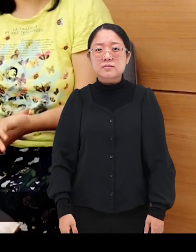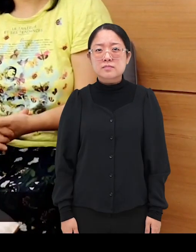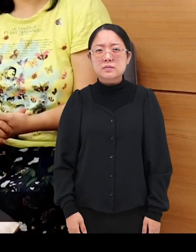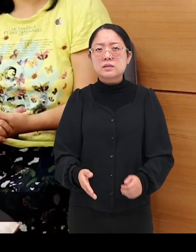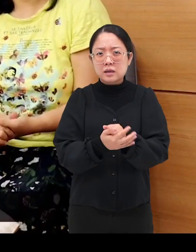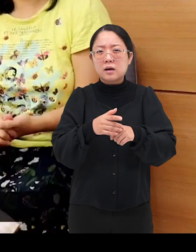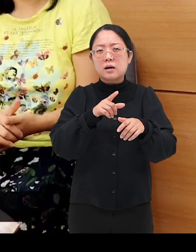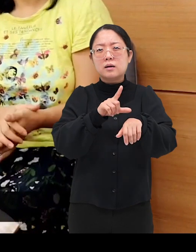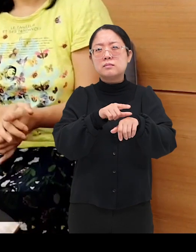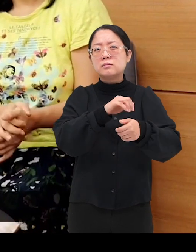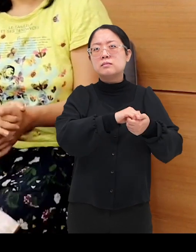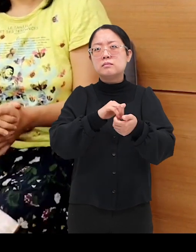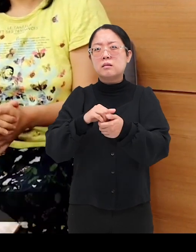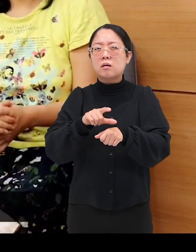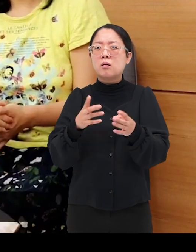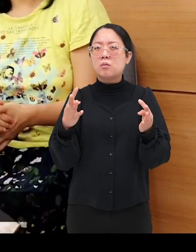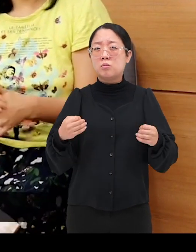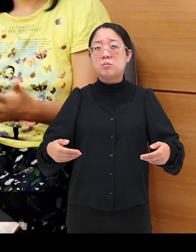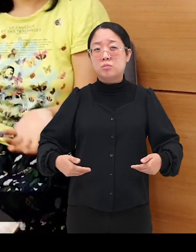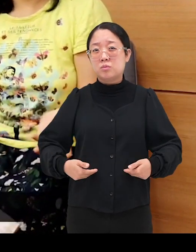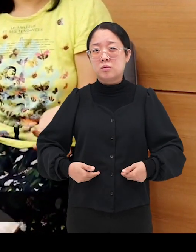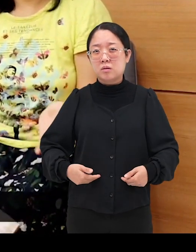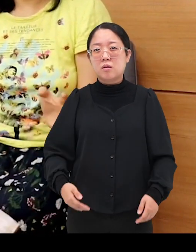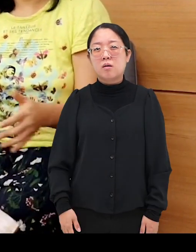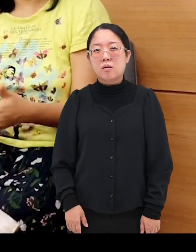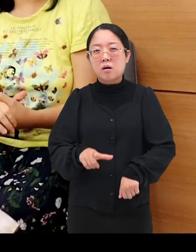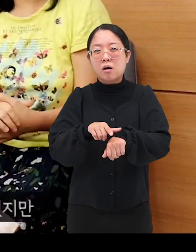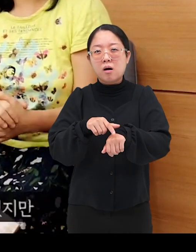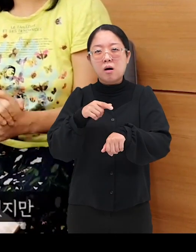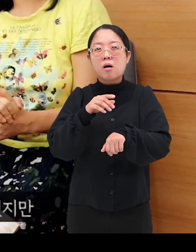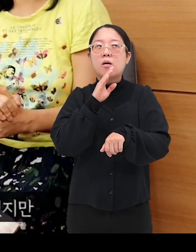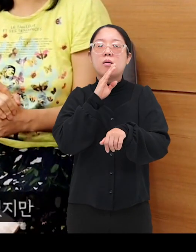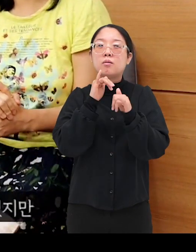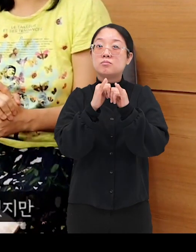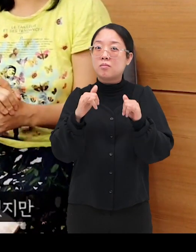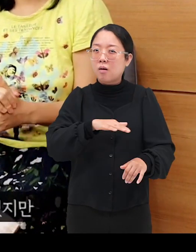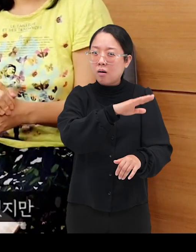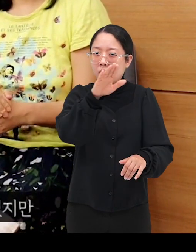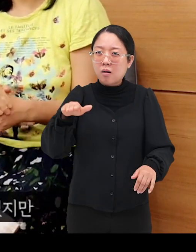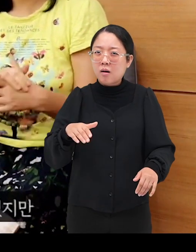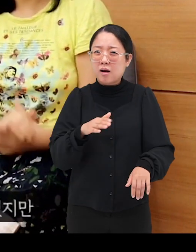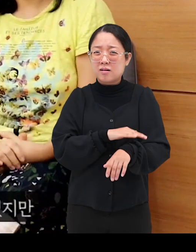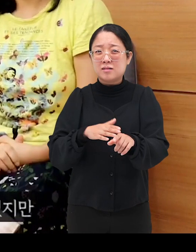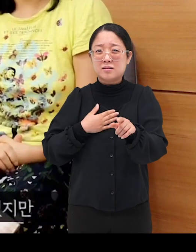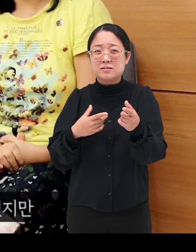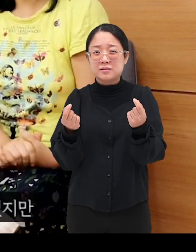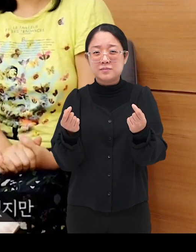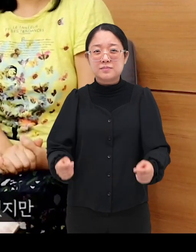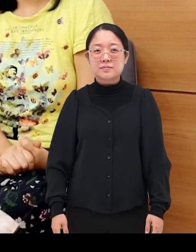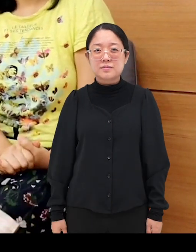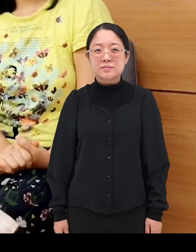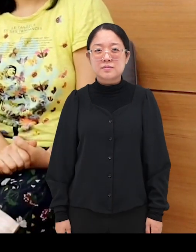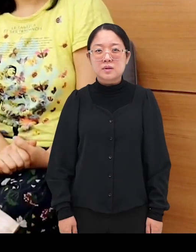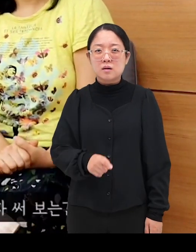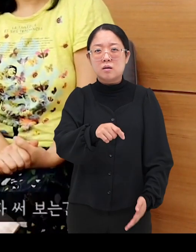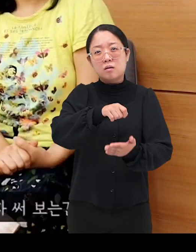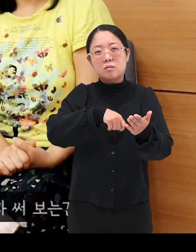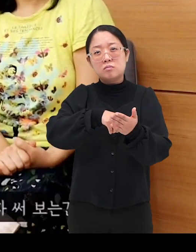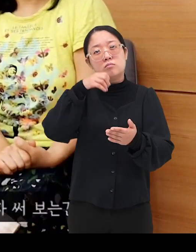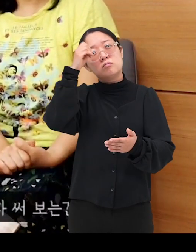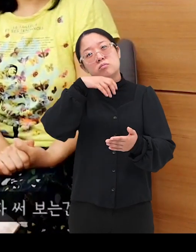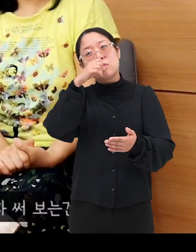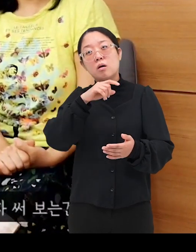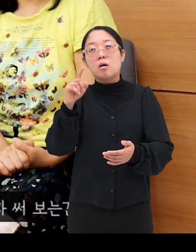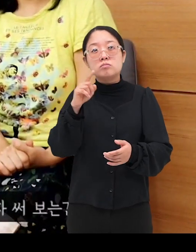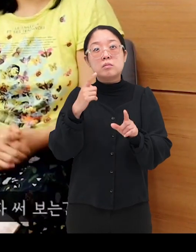그런 일정이라든지. 그래서 굉장히 시간이 오래 걸리고 여러 사람의 품에 드는 것은 이제 익히 알고 있었지만 내가